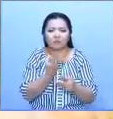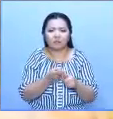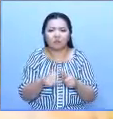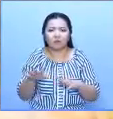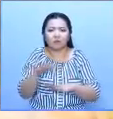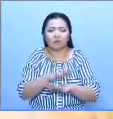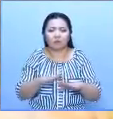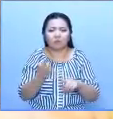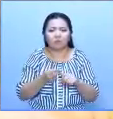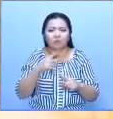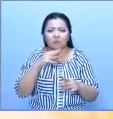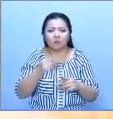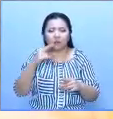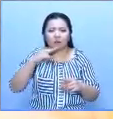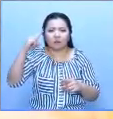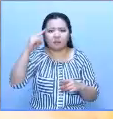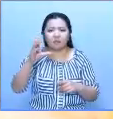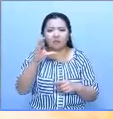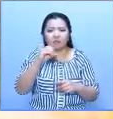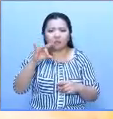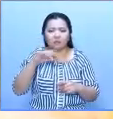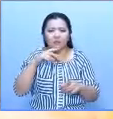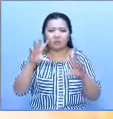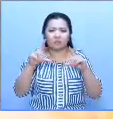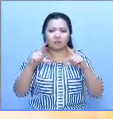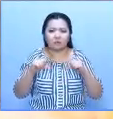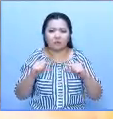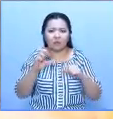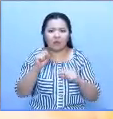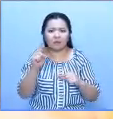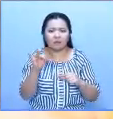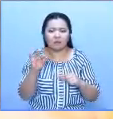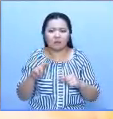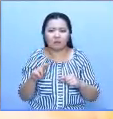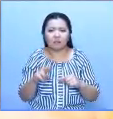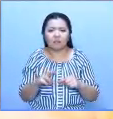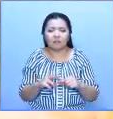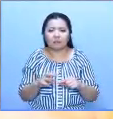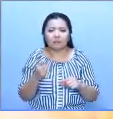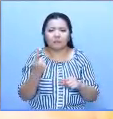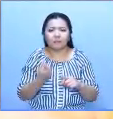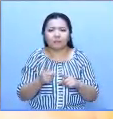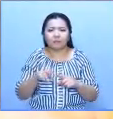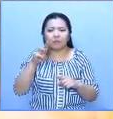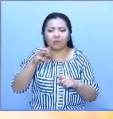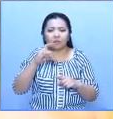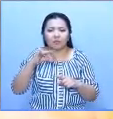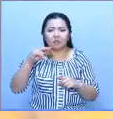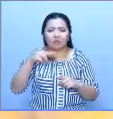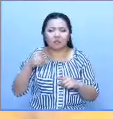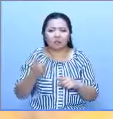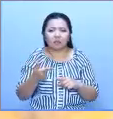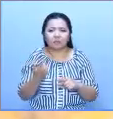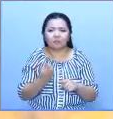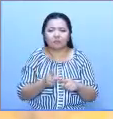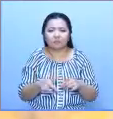дом в Казахстане и в Средней Азии. Метод реабилитации мы прошли методом тренингов в Европе.